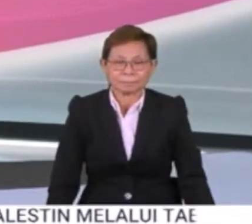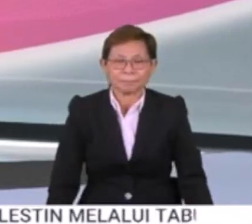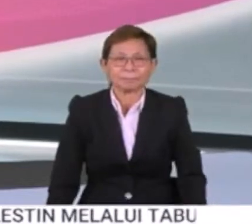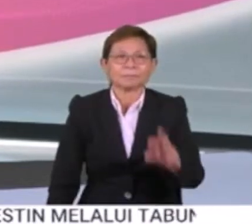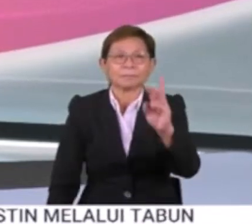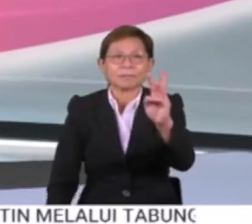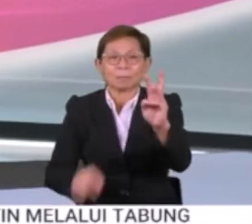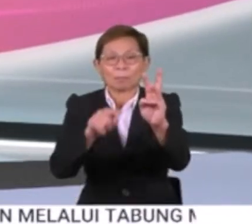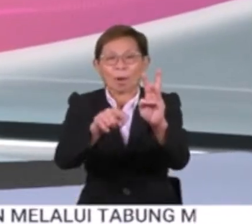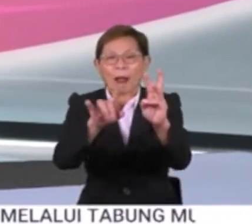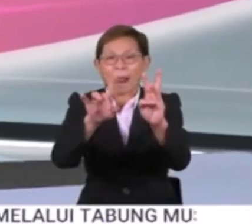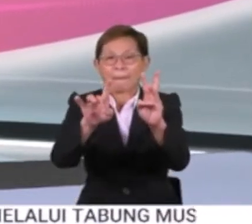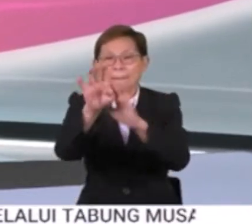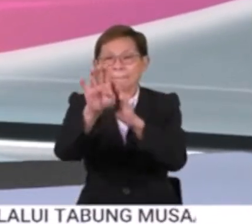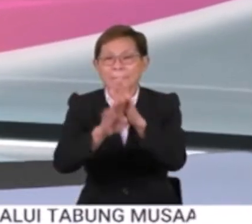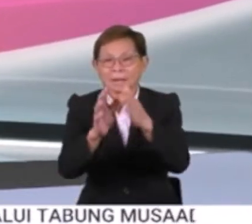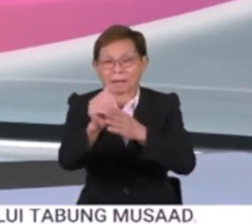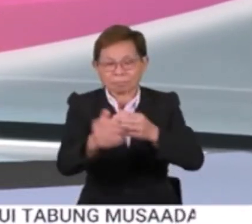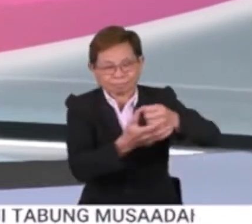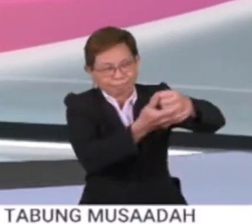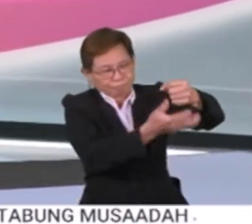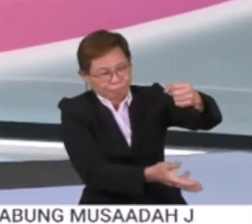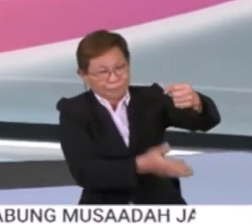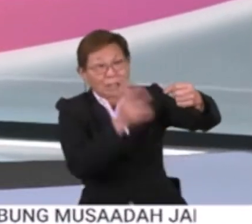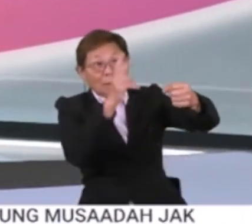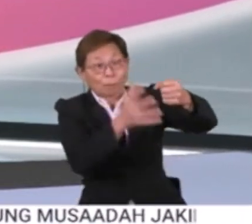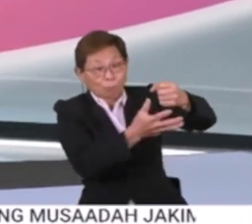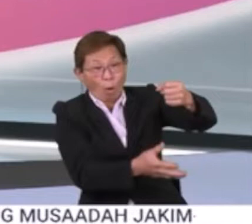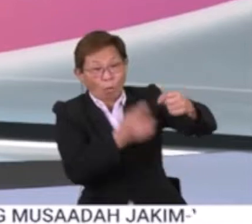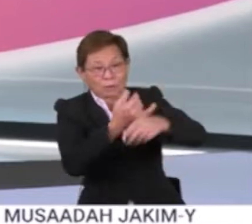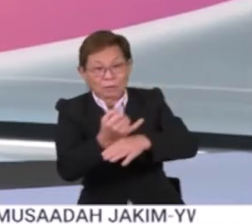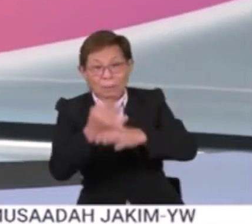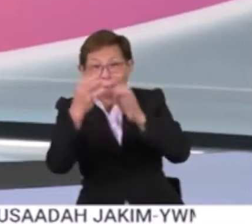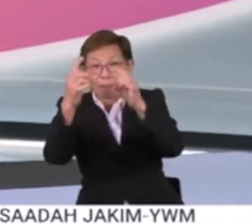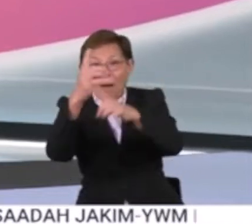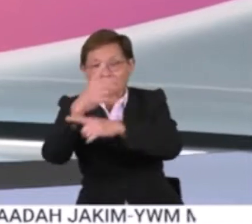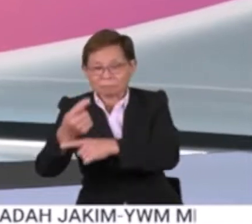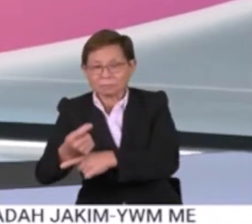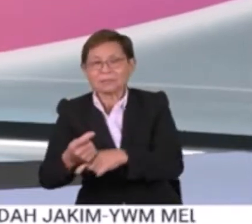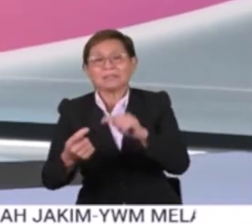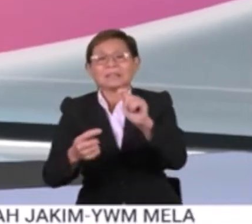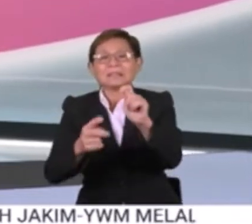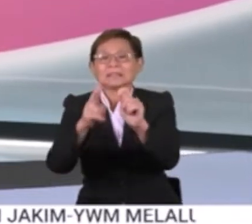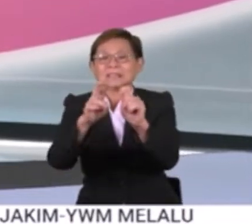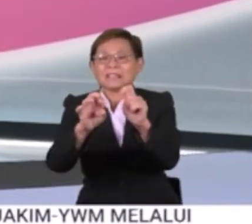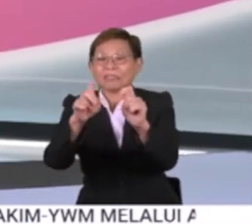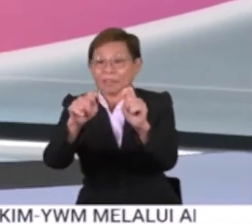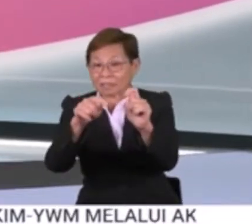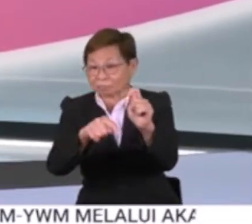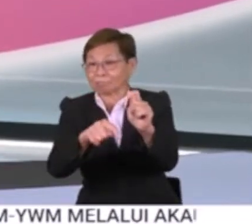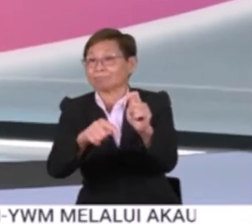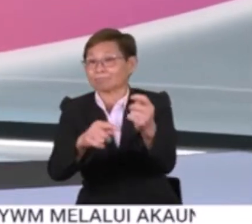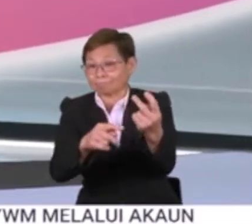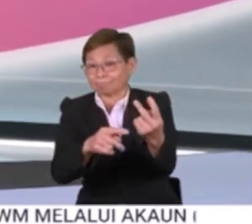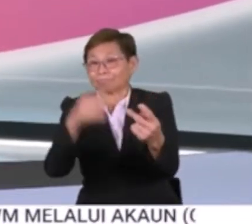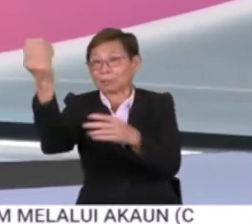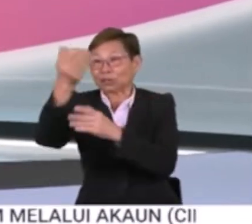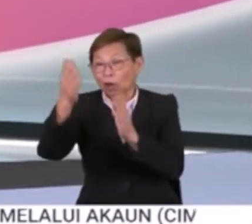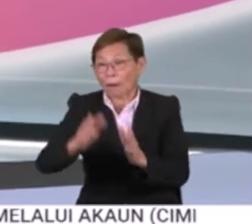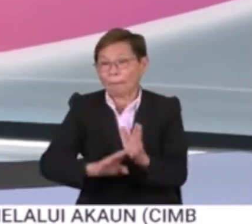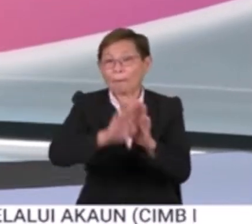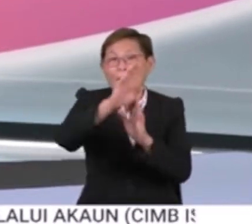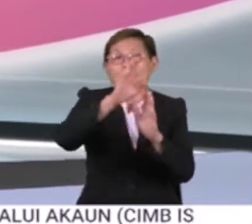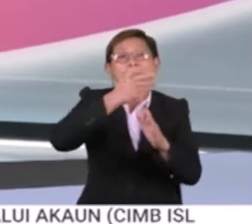sebanyak r.8 bilion yang diperuntukkan oleh kerajaan untuk industri pendidikan dan latihan teknikal dan vocasional tvet pensyarah